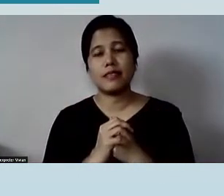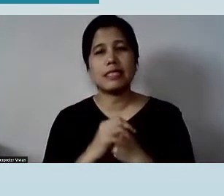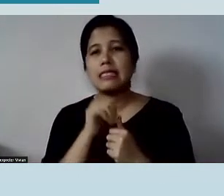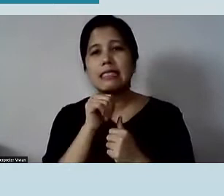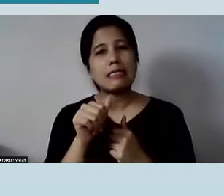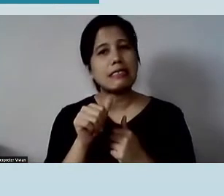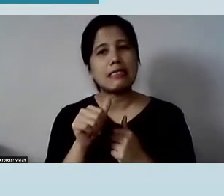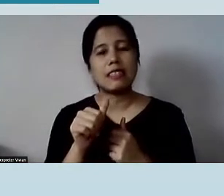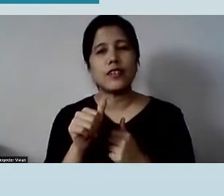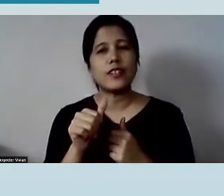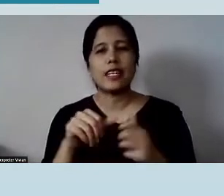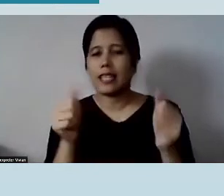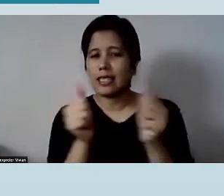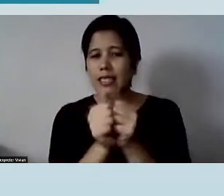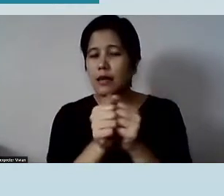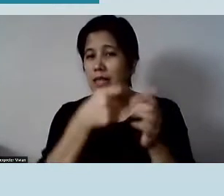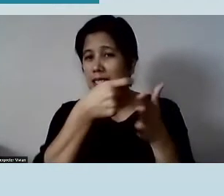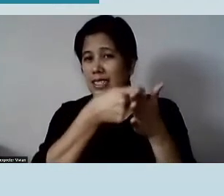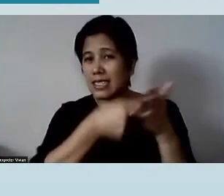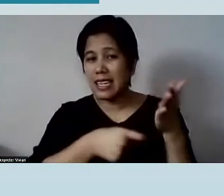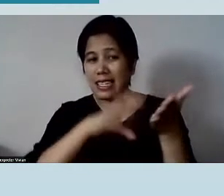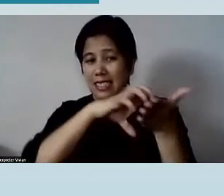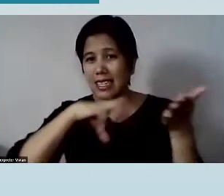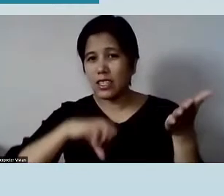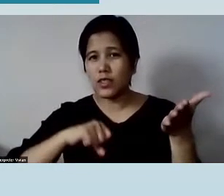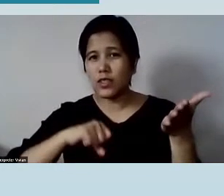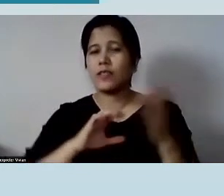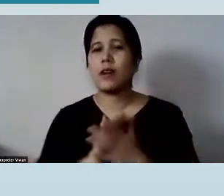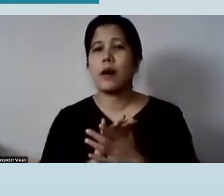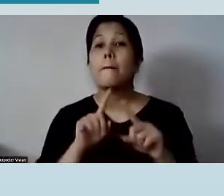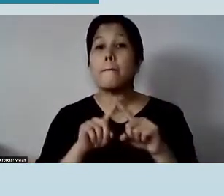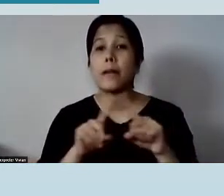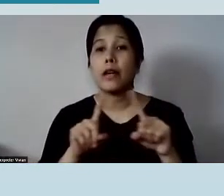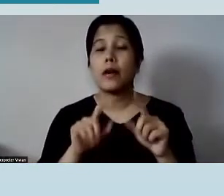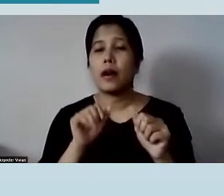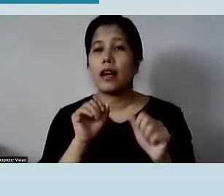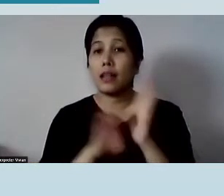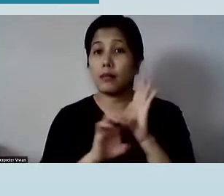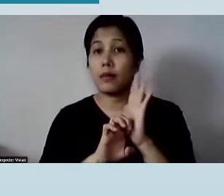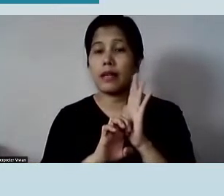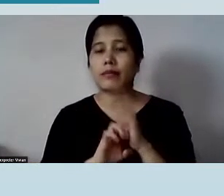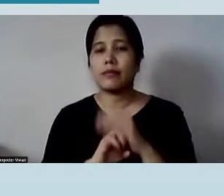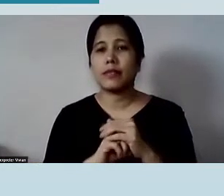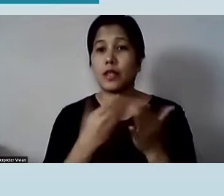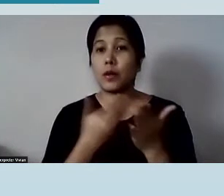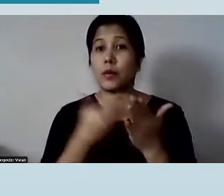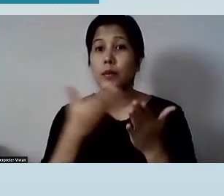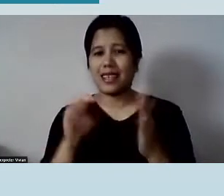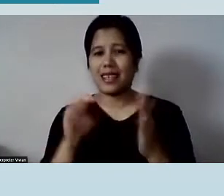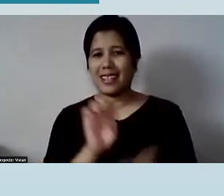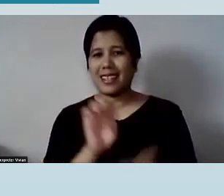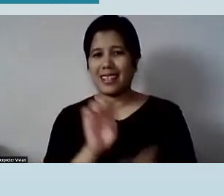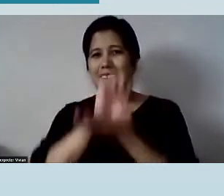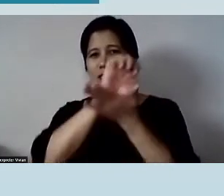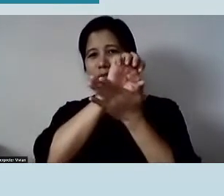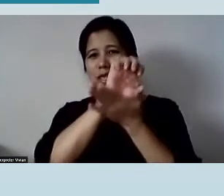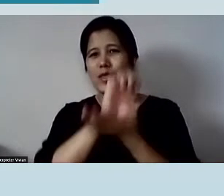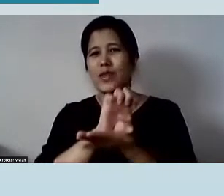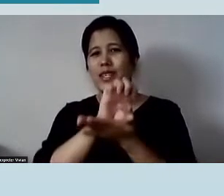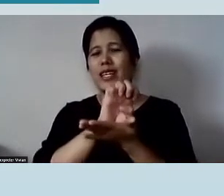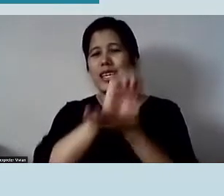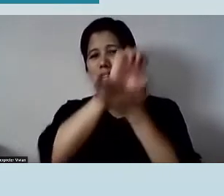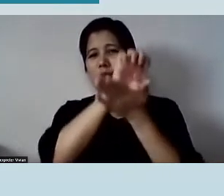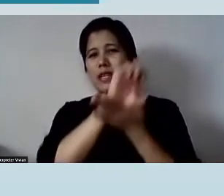tax deductible, no? So pero pag halimbawa bumili ka ng elevator, gumamit ka, nag-install ka